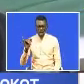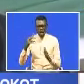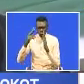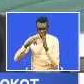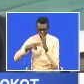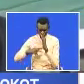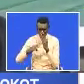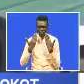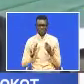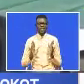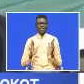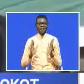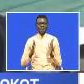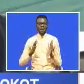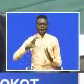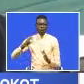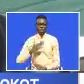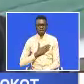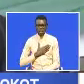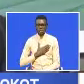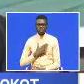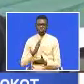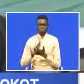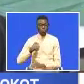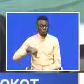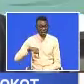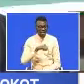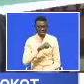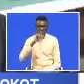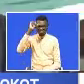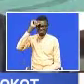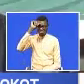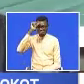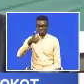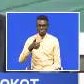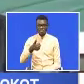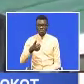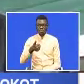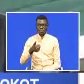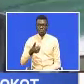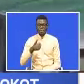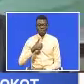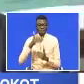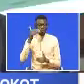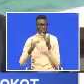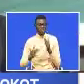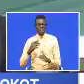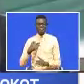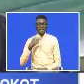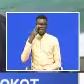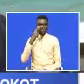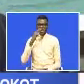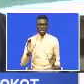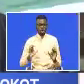jana kama kaunti. We are very sharp. Kaunti unaongezwa na profesa, si mchezo tena ya hesabu.